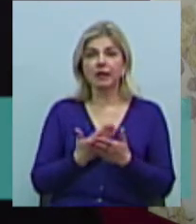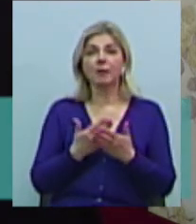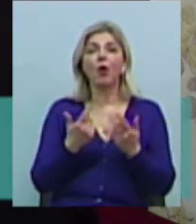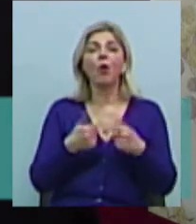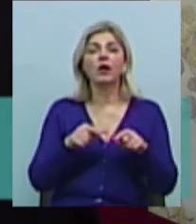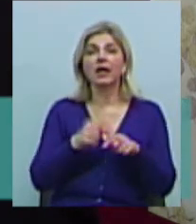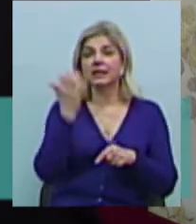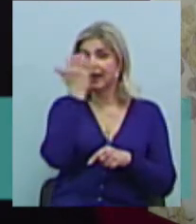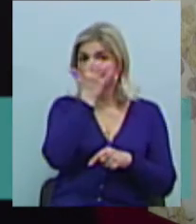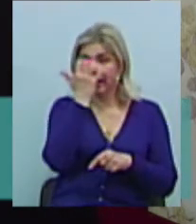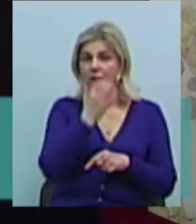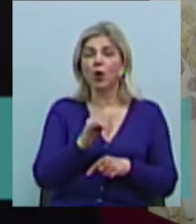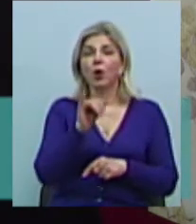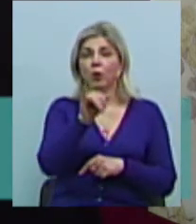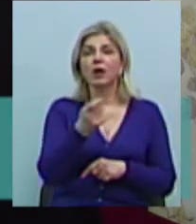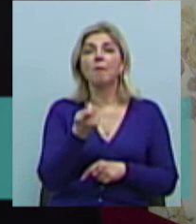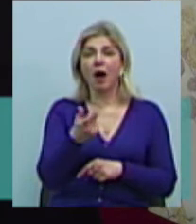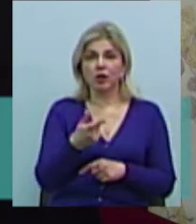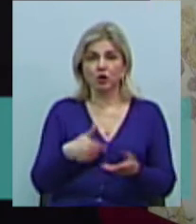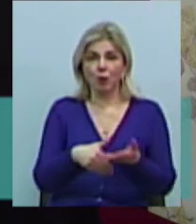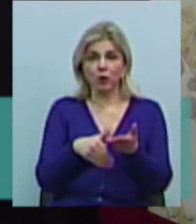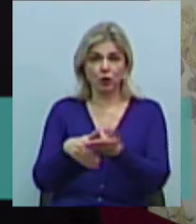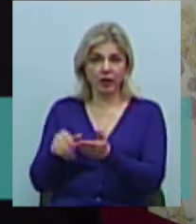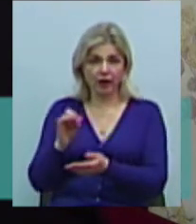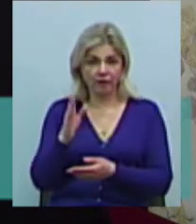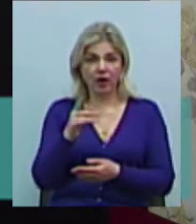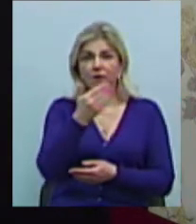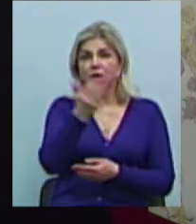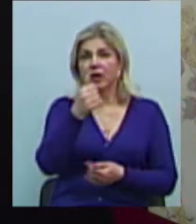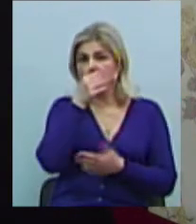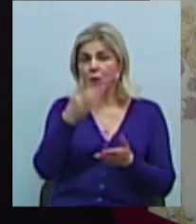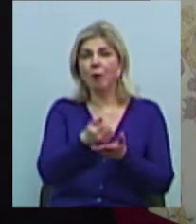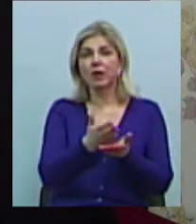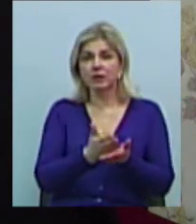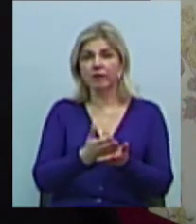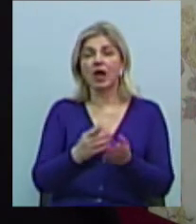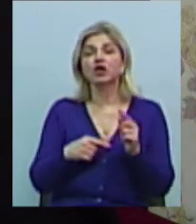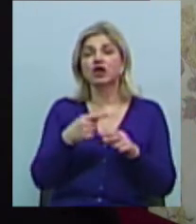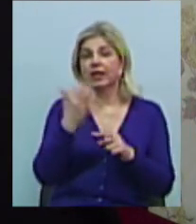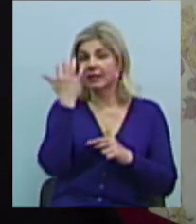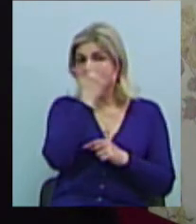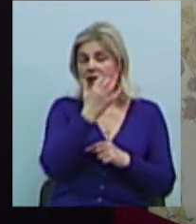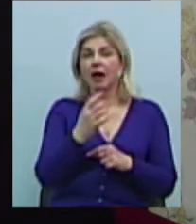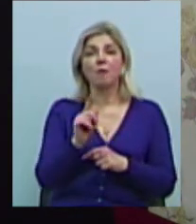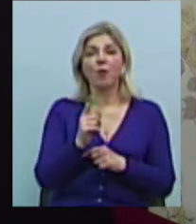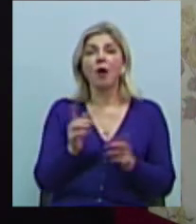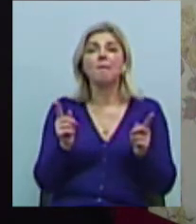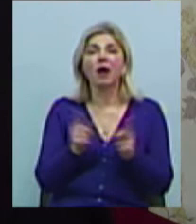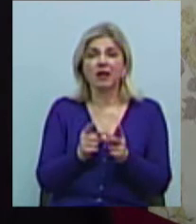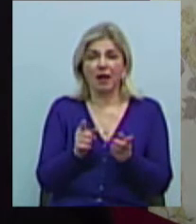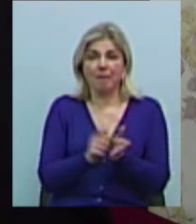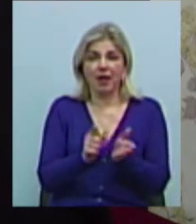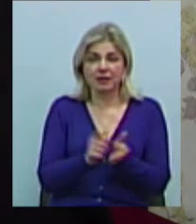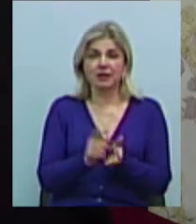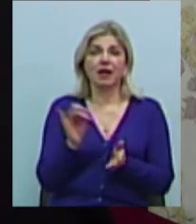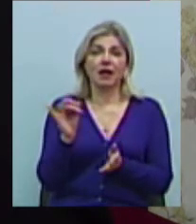Організація сліпих, в них мало спонсорів, виходить, не можуть забезпечити через ЗІР. Надто маленькі, мінімальні пенсії, ну